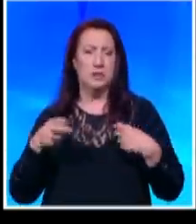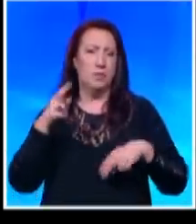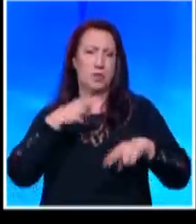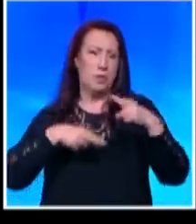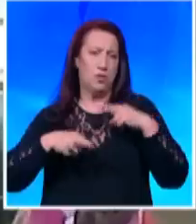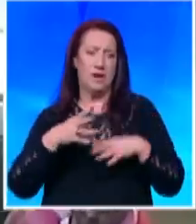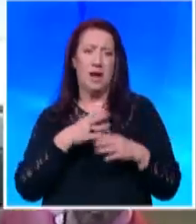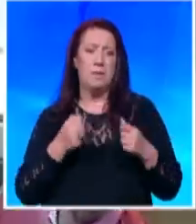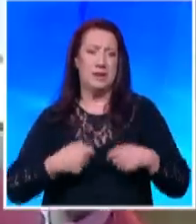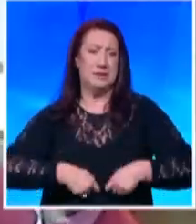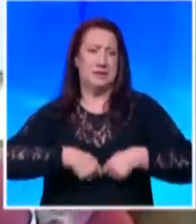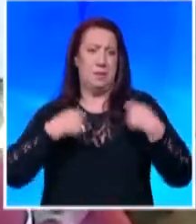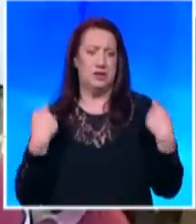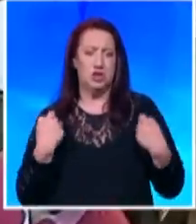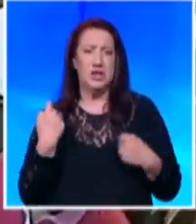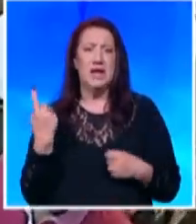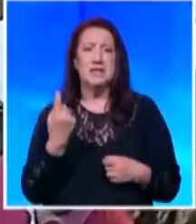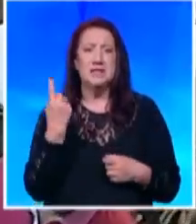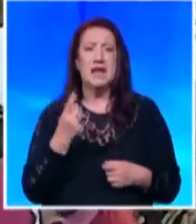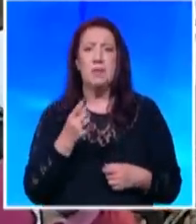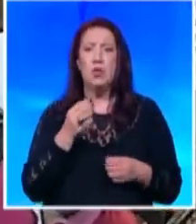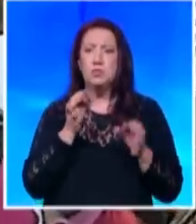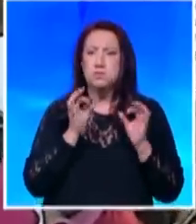и че в единични случаи се е наложила